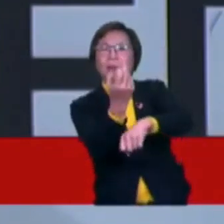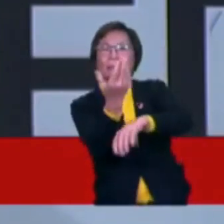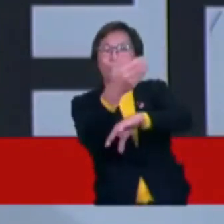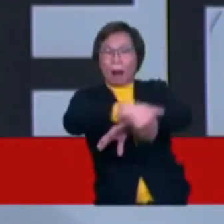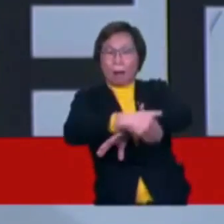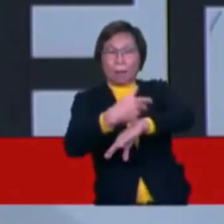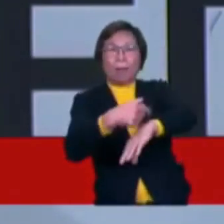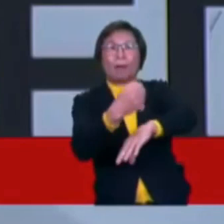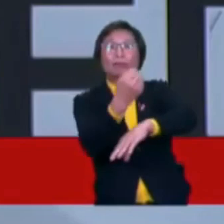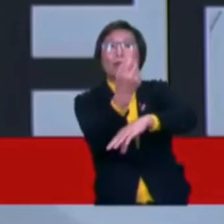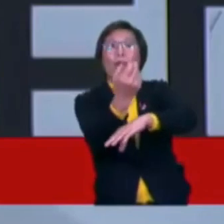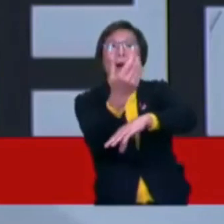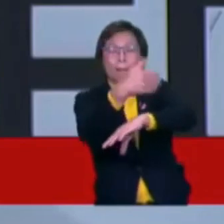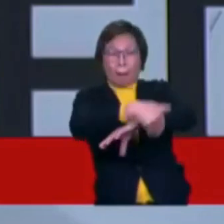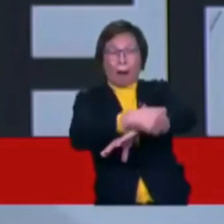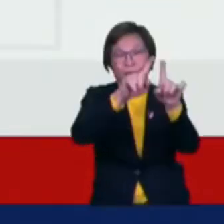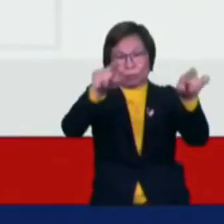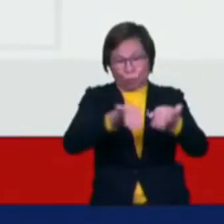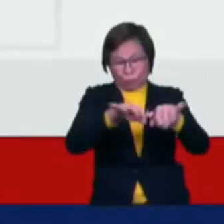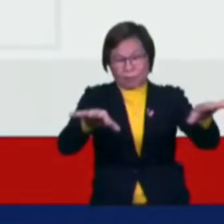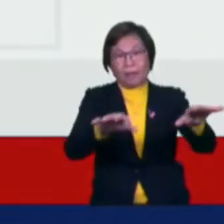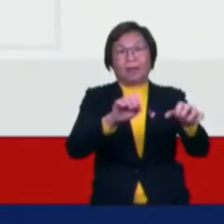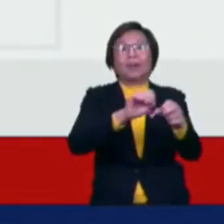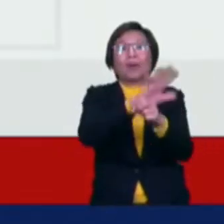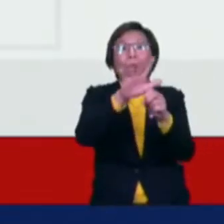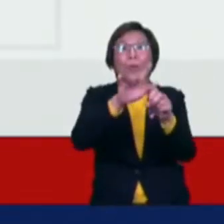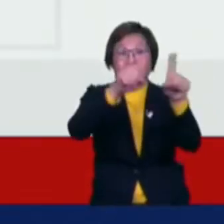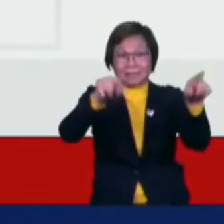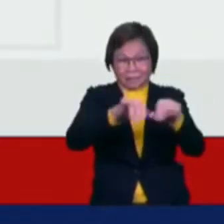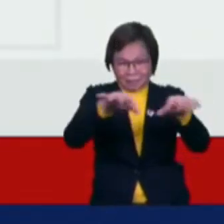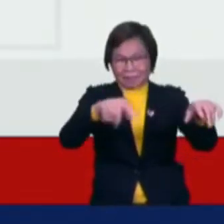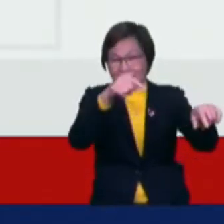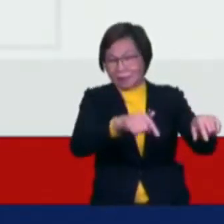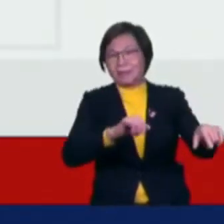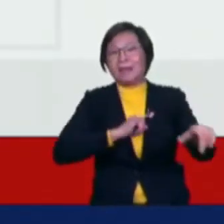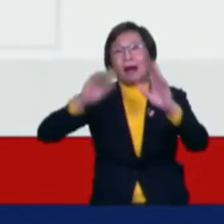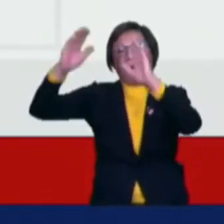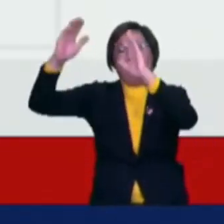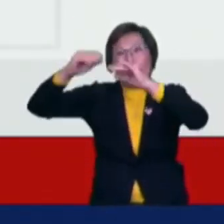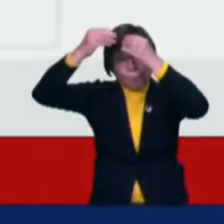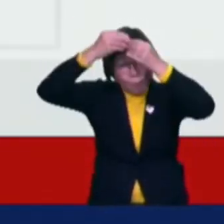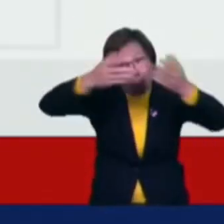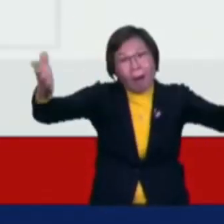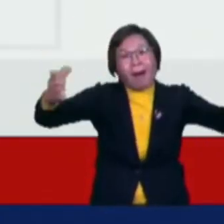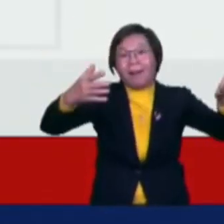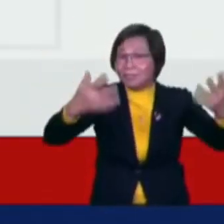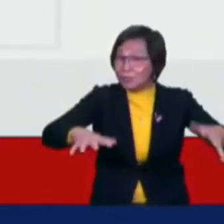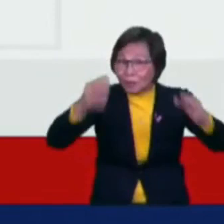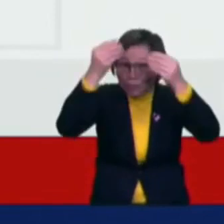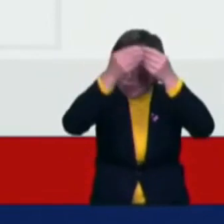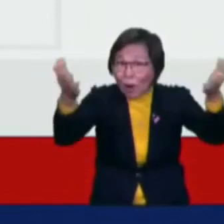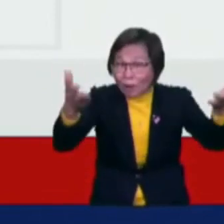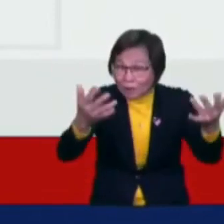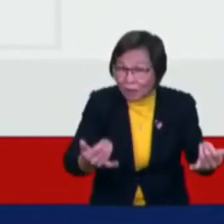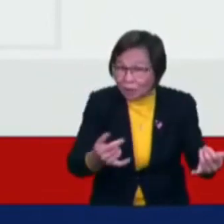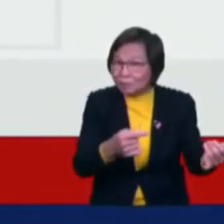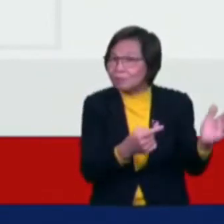malam. Updated. Jadi saya harap dengan pengumuman ini,